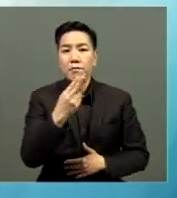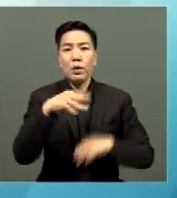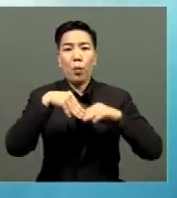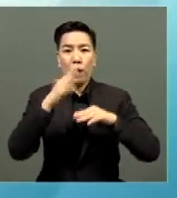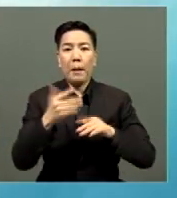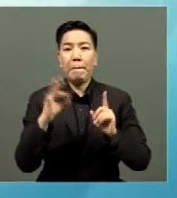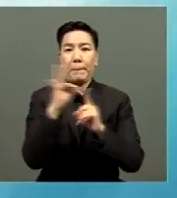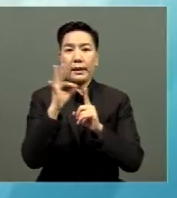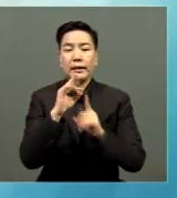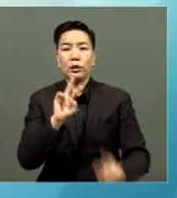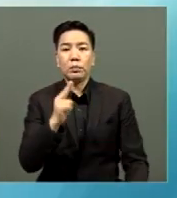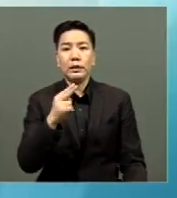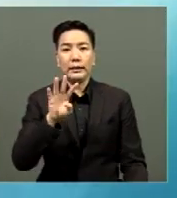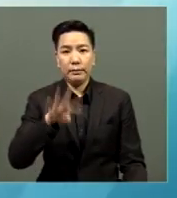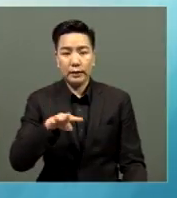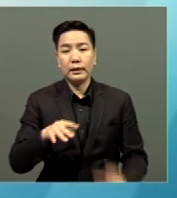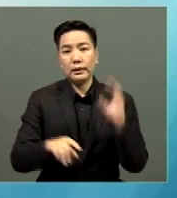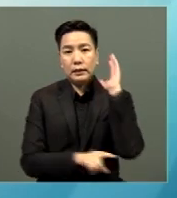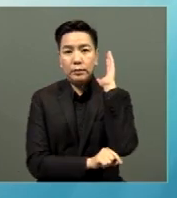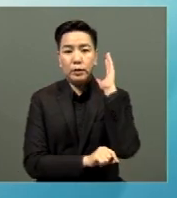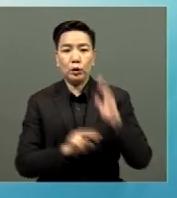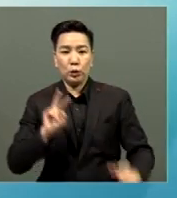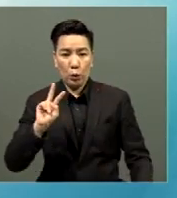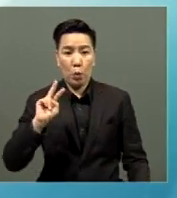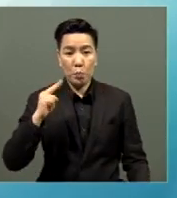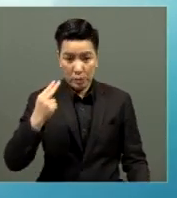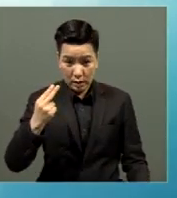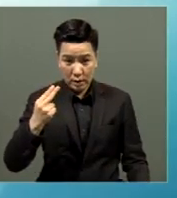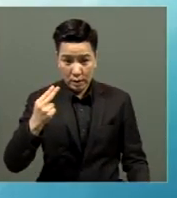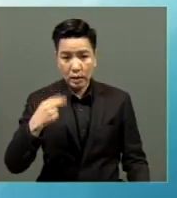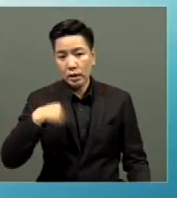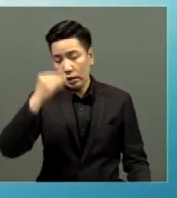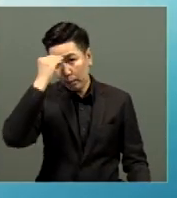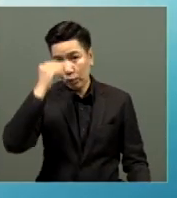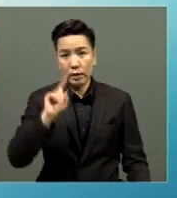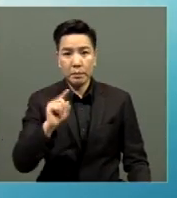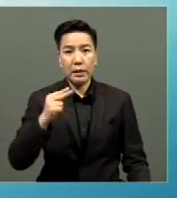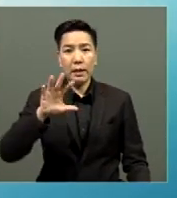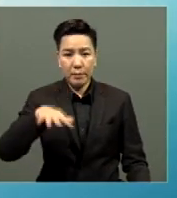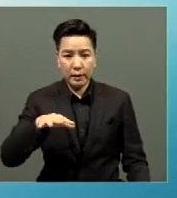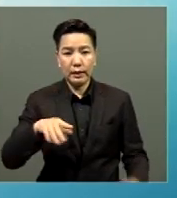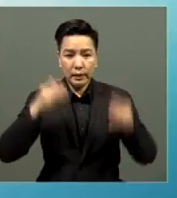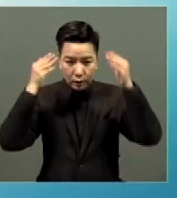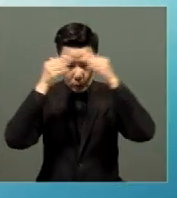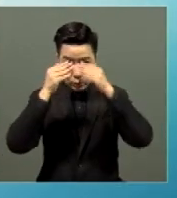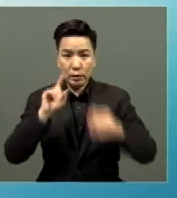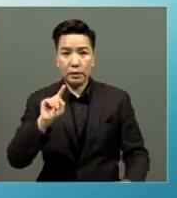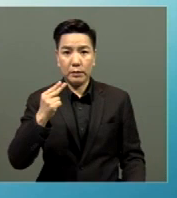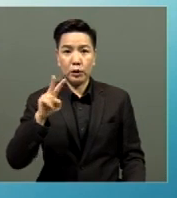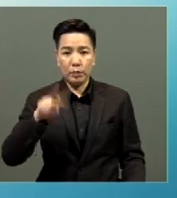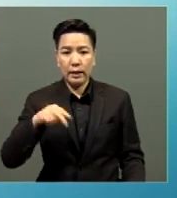รับอาจจะดูสลับไปสลับมานิดหน่อยนะครับแต่ว่าจริงแล้วเราจะดูเฉพาะสีแดงที่เป็นเสียชีวิตอะไรใหม่ๆเดี๋ยวยังไงเดี๋ยวจะปรับการพัฒนาในเรื่องการนำเสนอดีขึ้นได้เรื่อยๆนะครับเรื่องของจำนวนผู้ป่วยสะสมในกลุ่มของอาเซียนและเอเชียนะครับก็พบว่าอินเดียครับก็เป็นอันดับที่หนึ่งแล้วครับยืนยันก็คือห้าหมื่นกว่านะครับRGสถาน 20004สิงคโปร์ 20,000นะแต่ที่20,000ญี่ปุ่นที่ 150นีเซียที่หมื่น